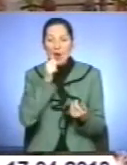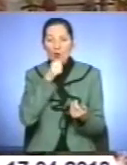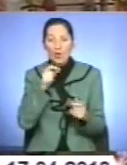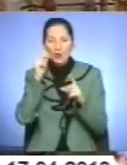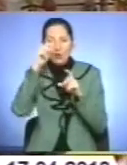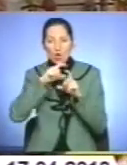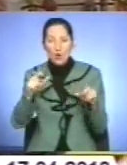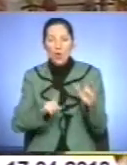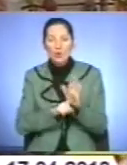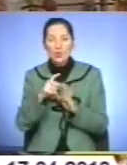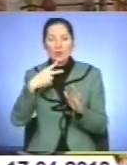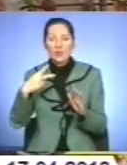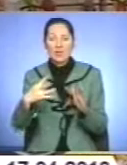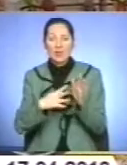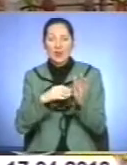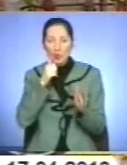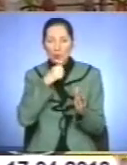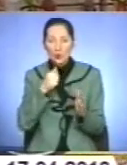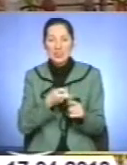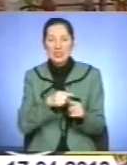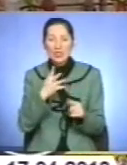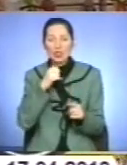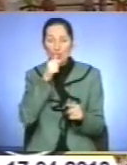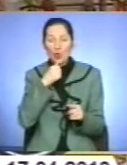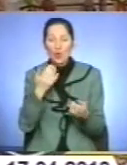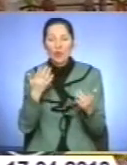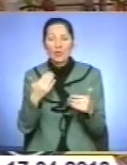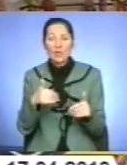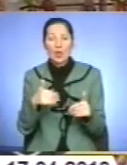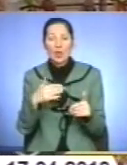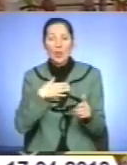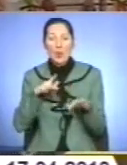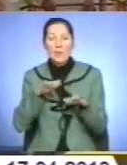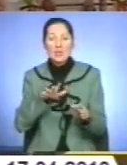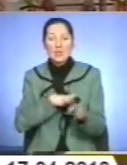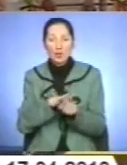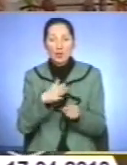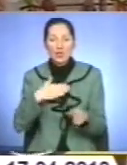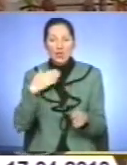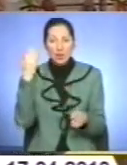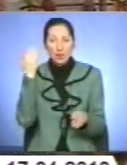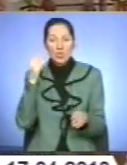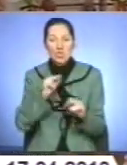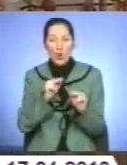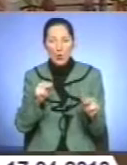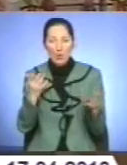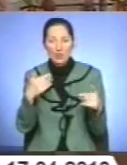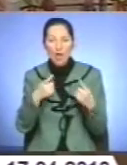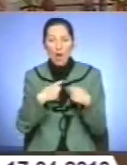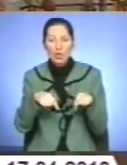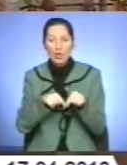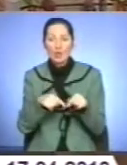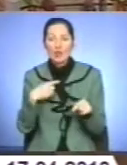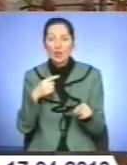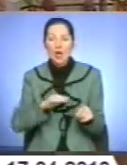році, то за ці 4 роки ми вже вийшли до того, ми так вважаємо, що частково місія виконана, бо наші колишні учні, вони вже організовують власні школи писанкарства.